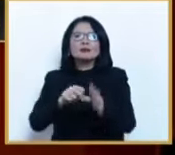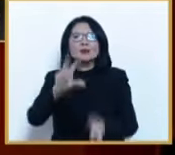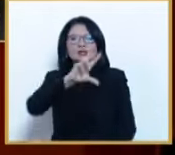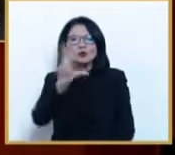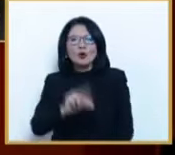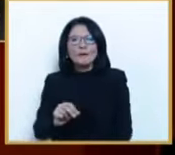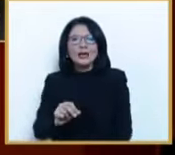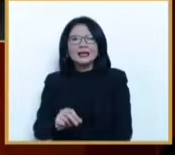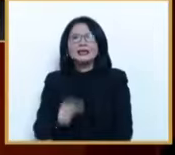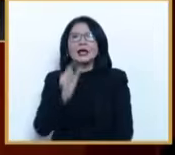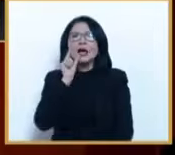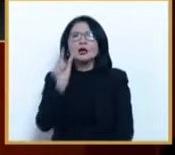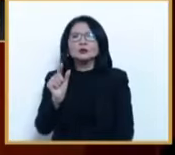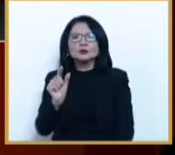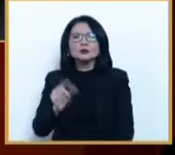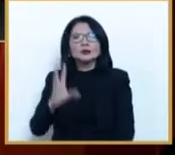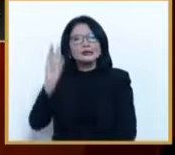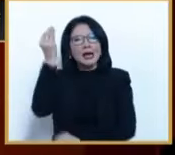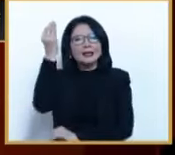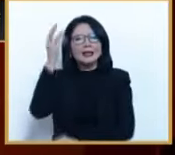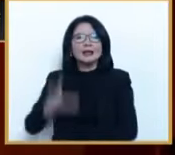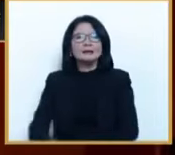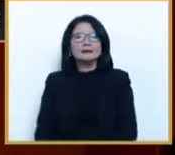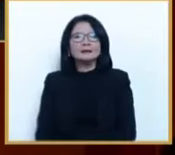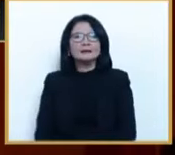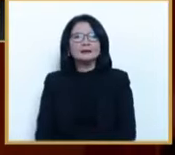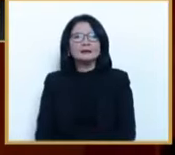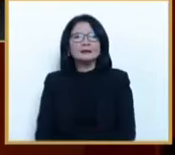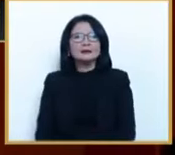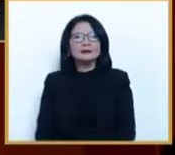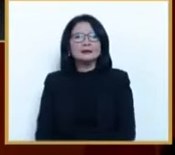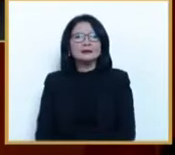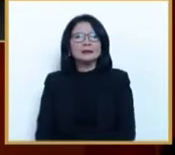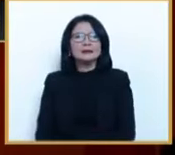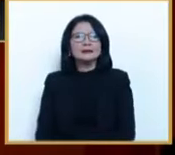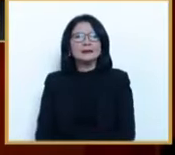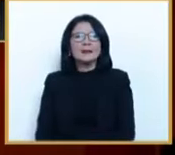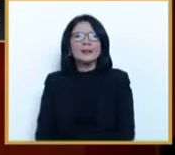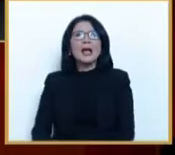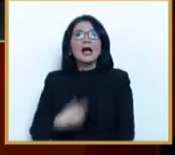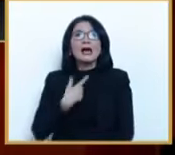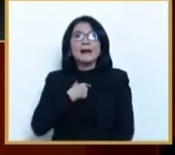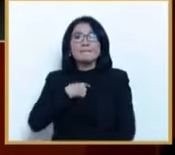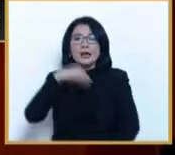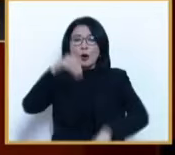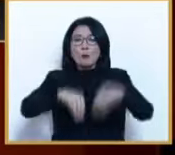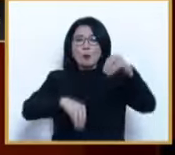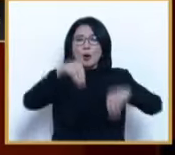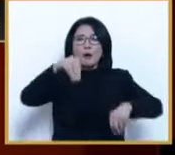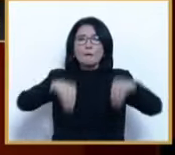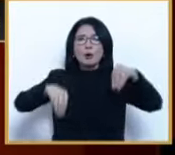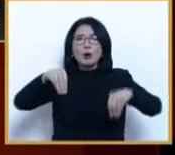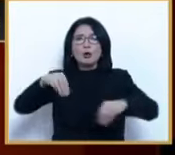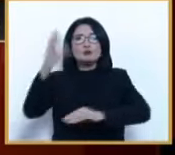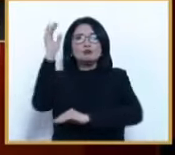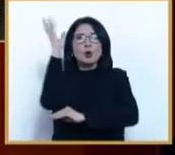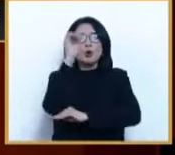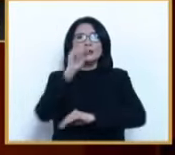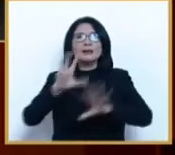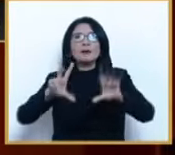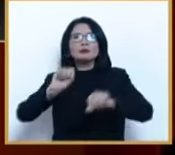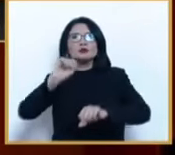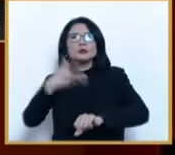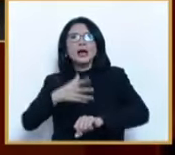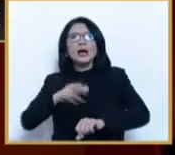kepada pengurangan banjir di Jakarta Kami men kami menanam pohon Rp80 juta selama 5